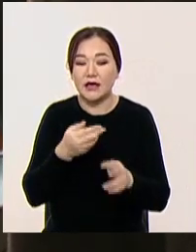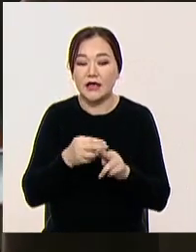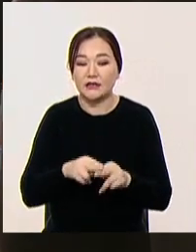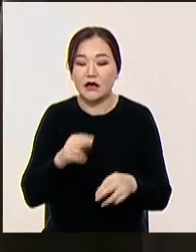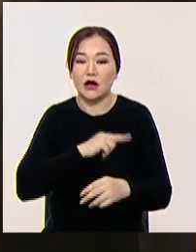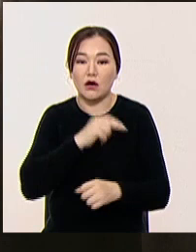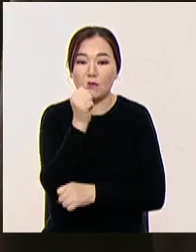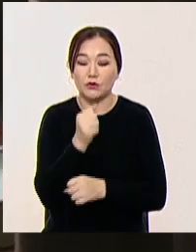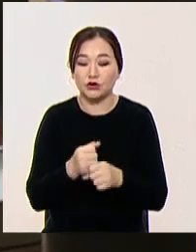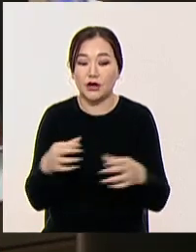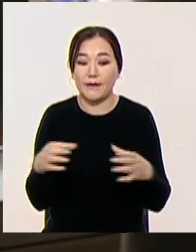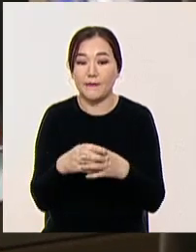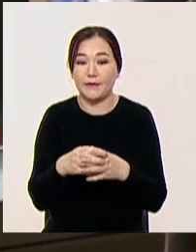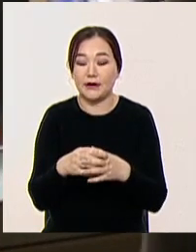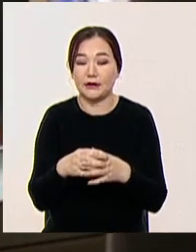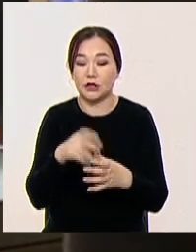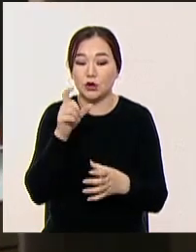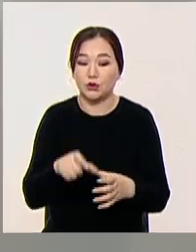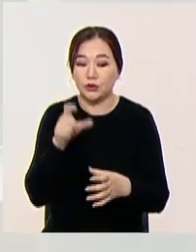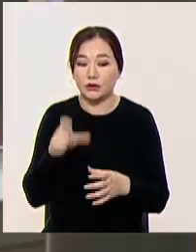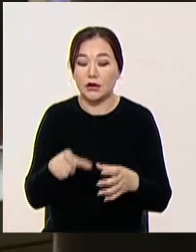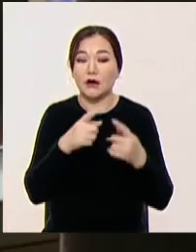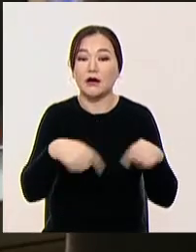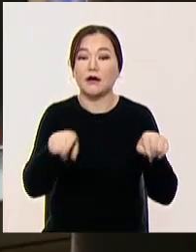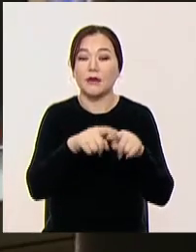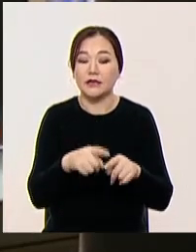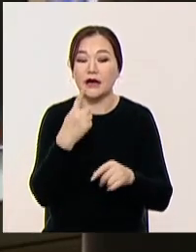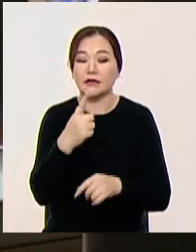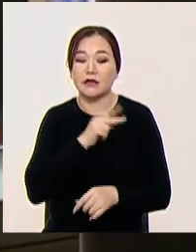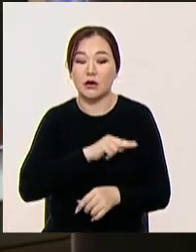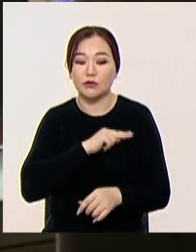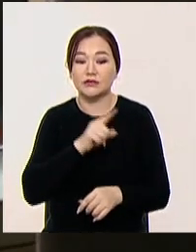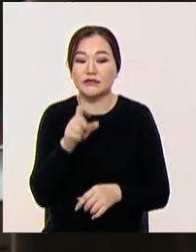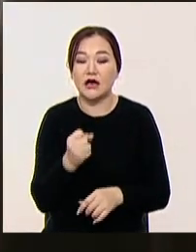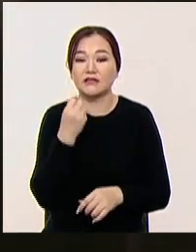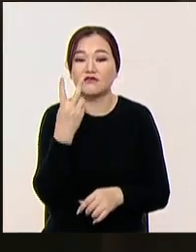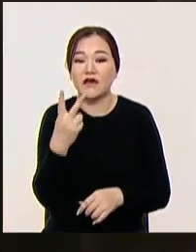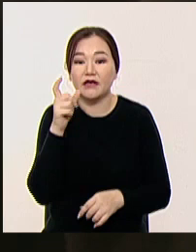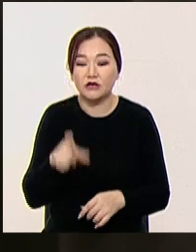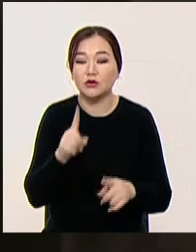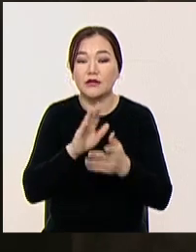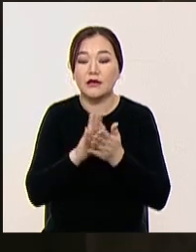рабочего, ну, персонала компании. Значит, один работает за двоих, что не